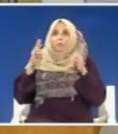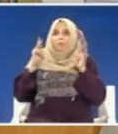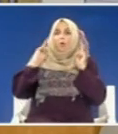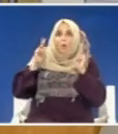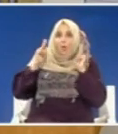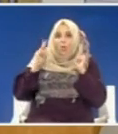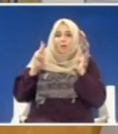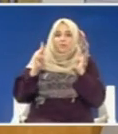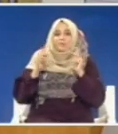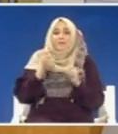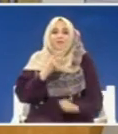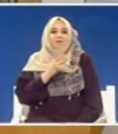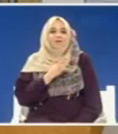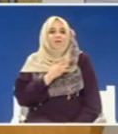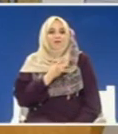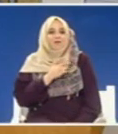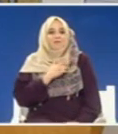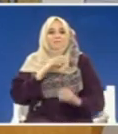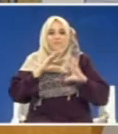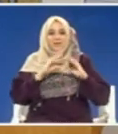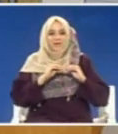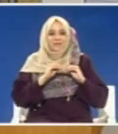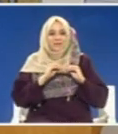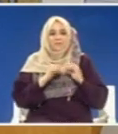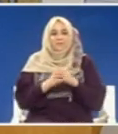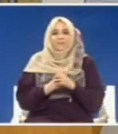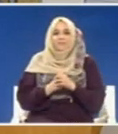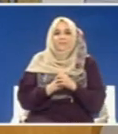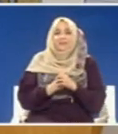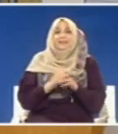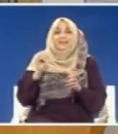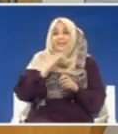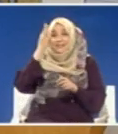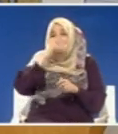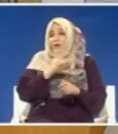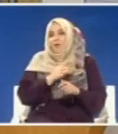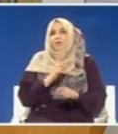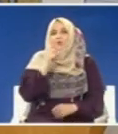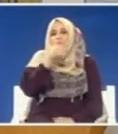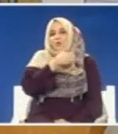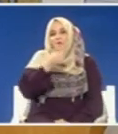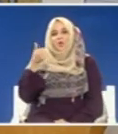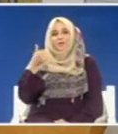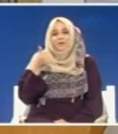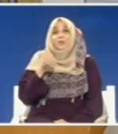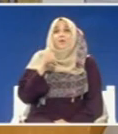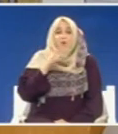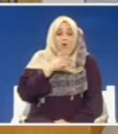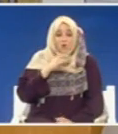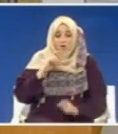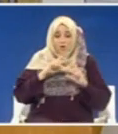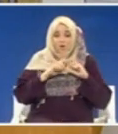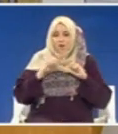ومحل التقدير هو القلب، الله، ولا يعلم بشأن القلوب إلا هو سبحانه وتعالى. إن القلوب بين أصابع